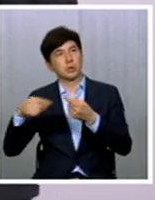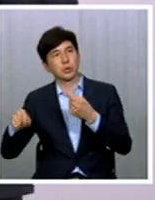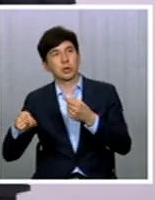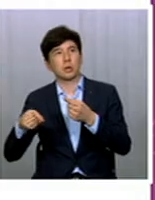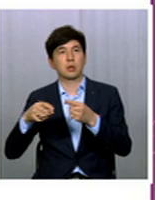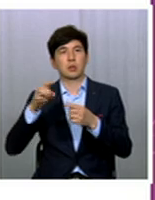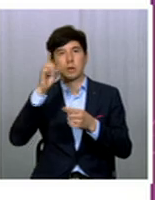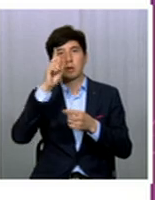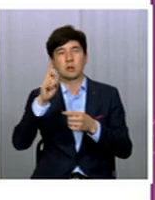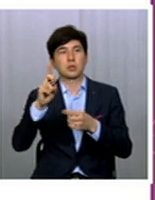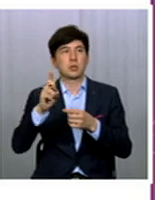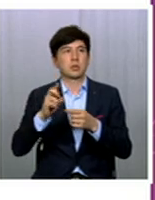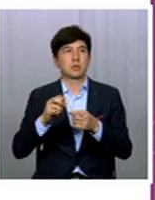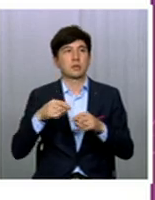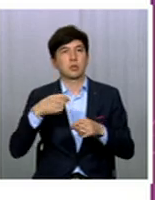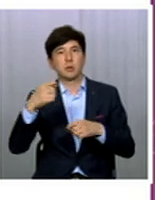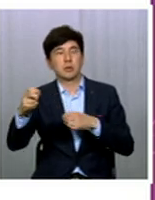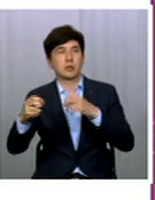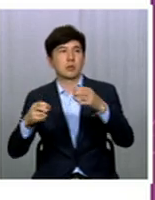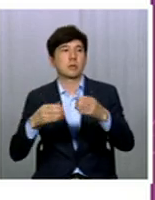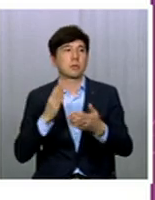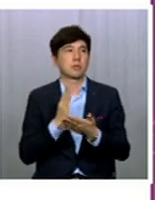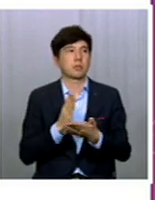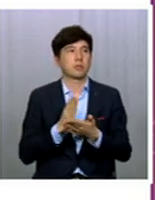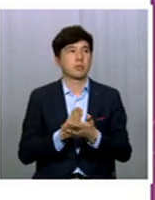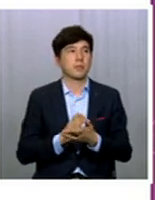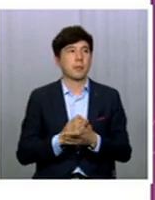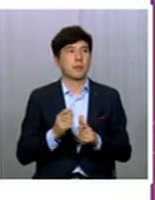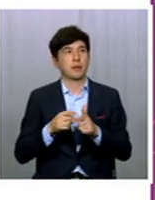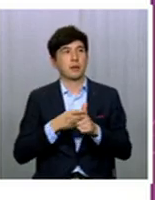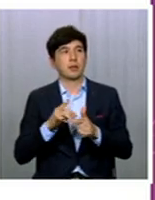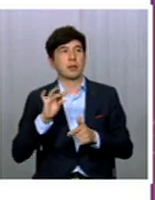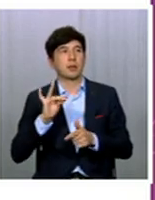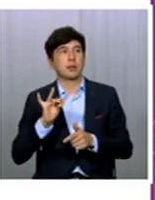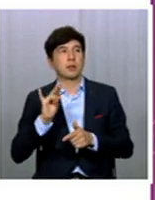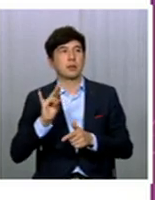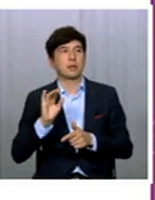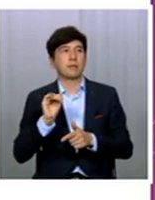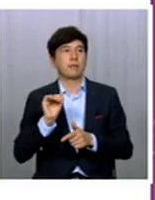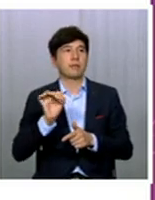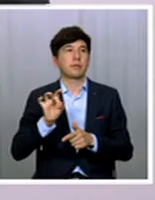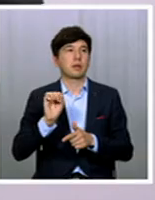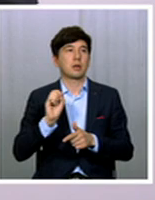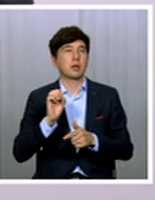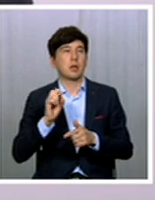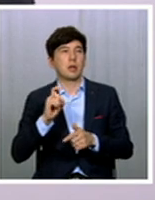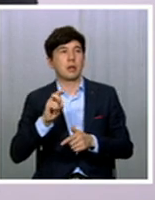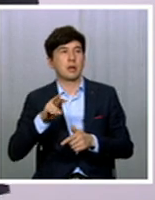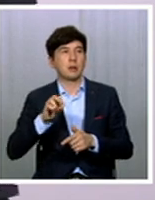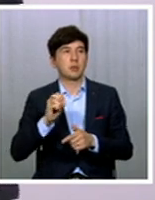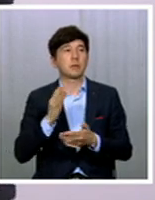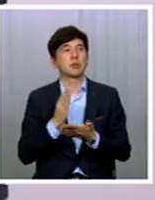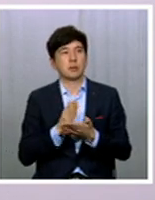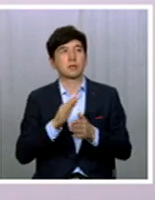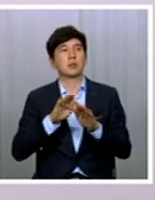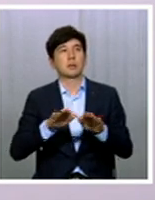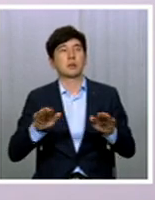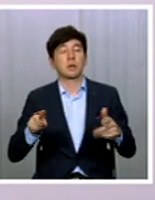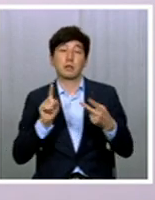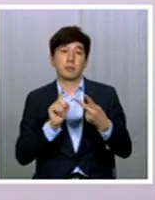де қамтамасыз етуі мүмкін. Бұл, яғни, нарықтық инфрақұрылымның негізгі басты элементтерінің бірі болып табылады. Оқушылар, ал